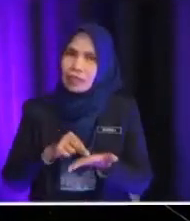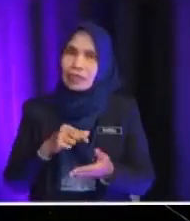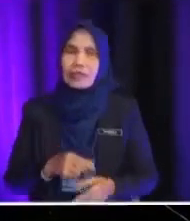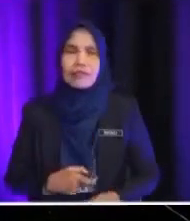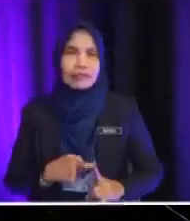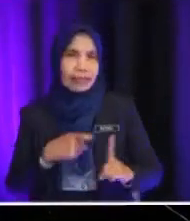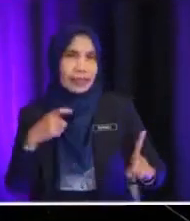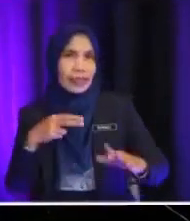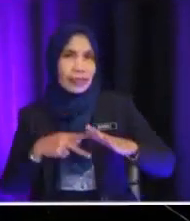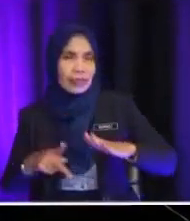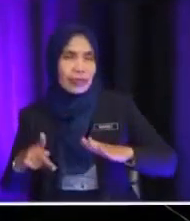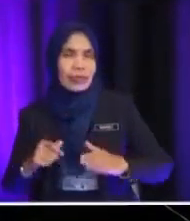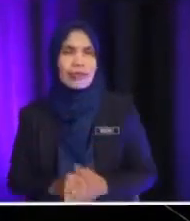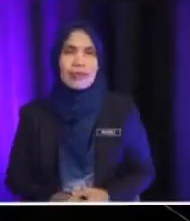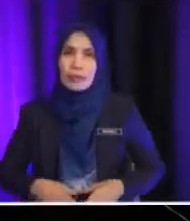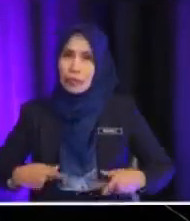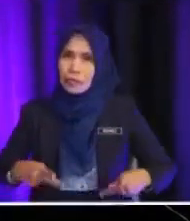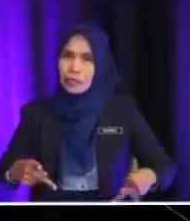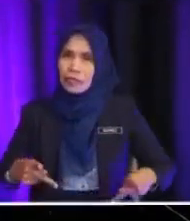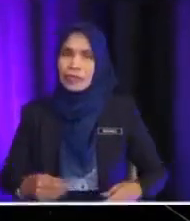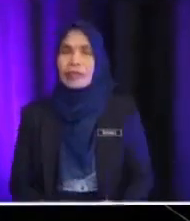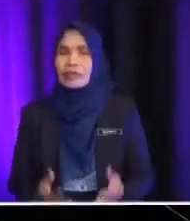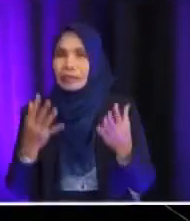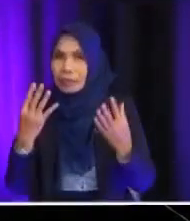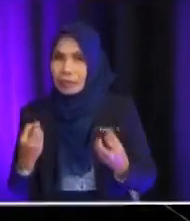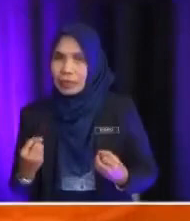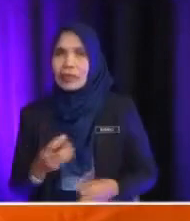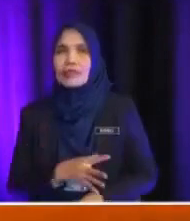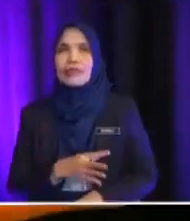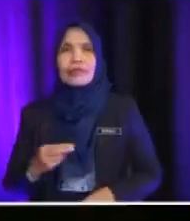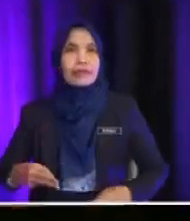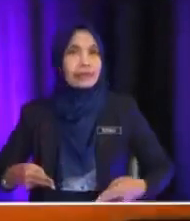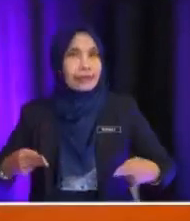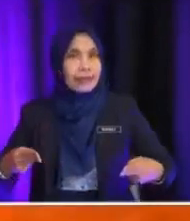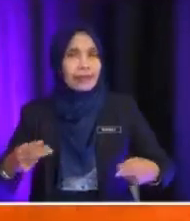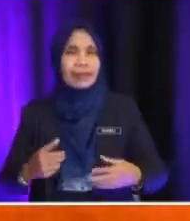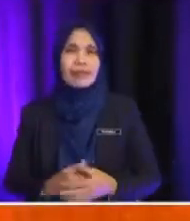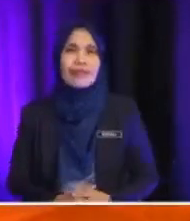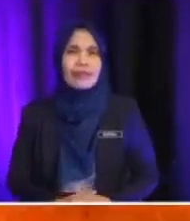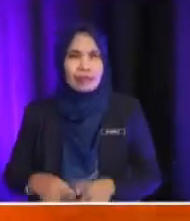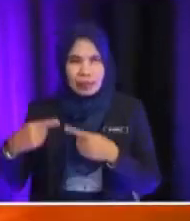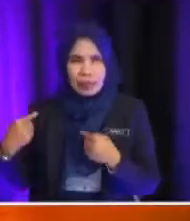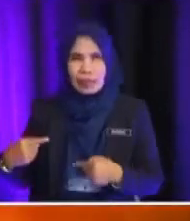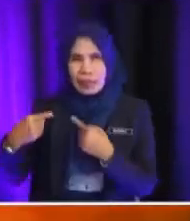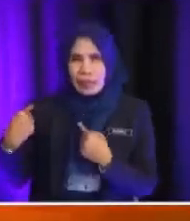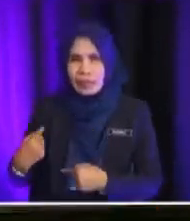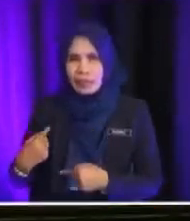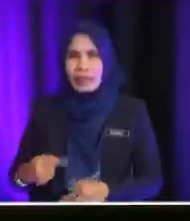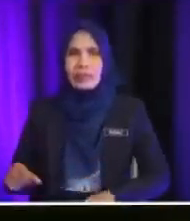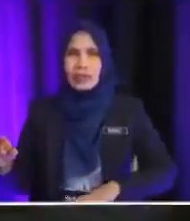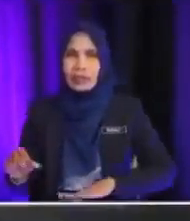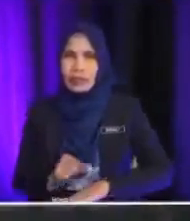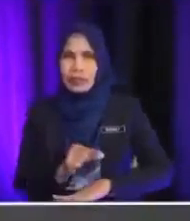menghidanglah. Okey. Okey. Silakan cikgu. Okey. Hati-hati ya murid-murid. Ya, betul. Hati-hati semasa menggunakan